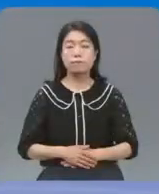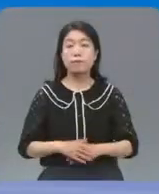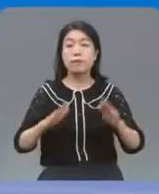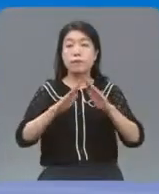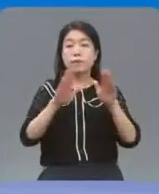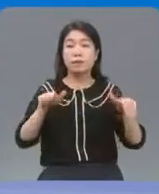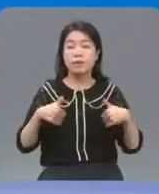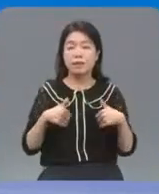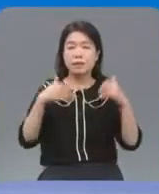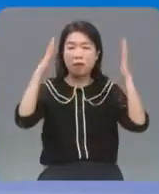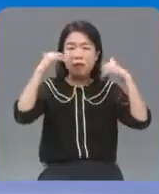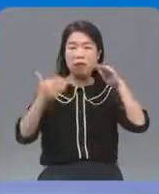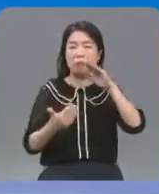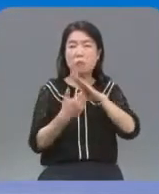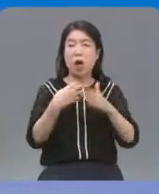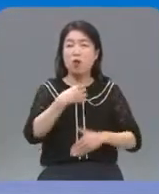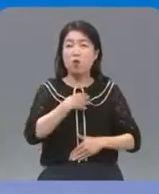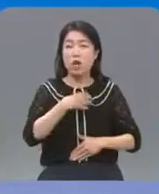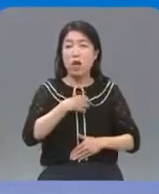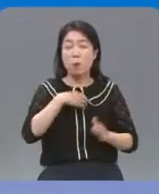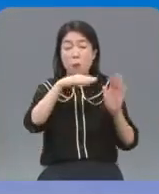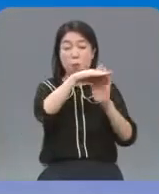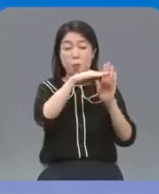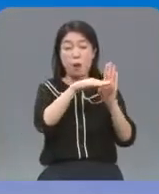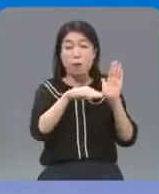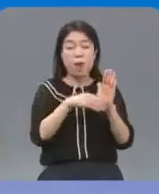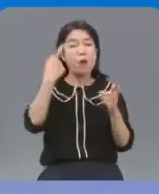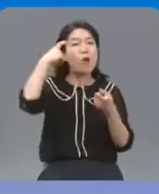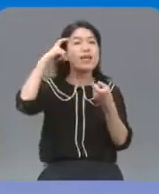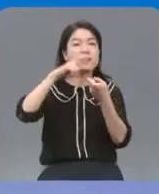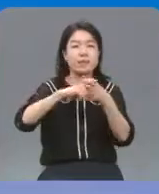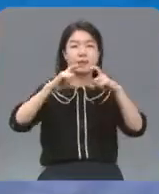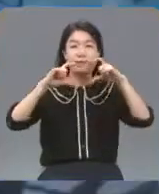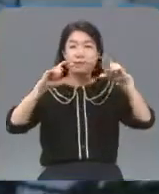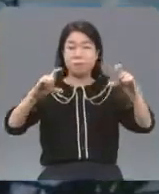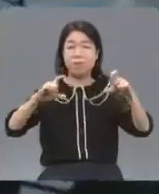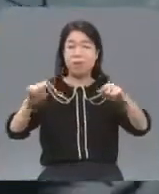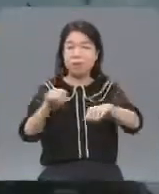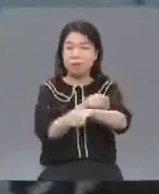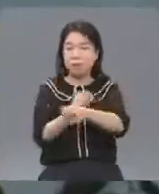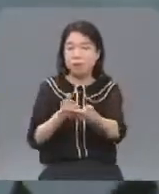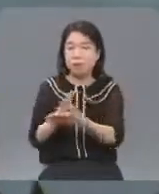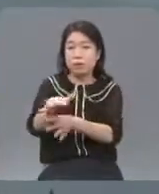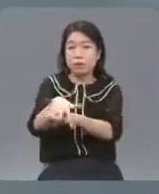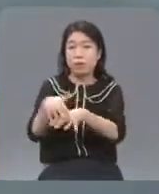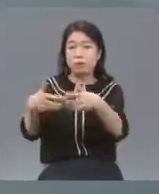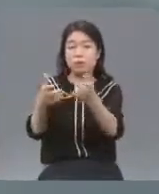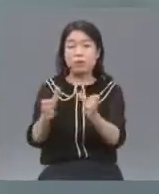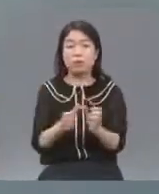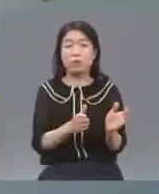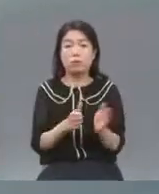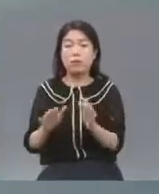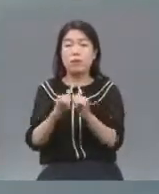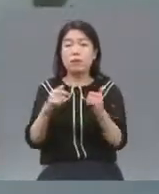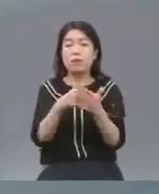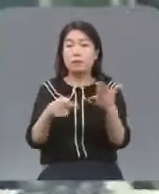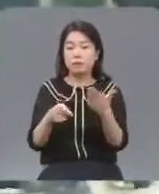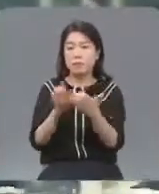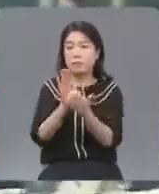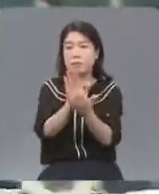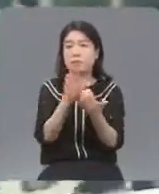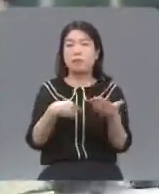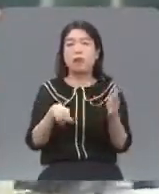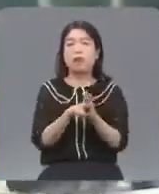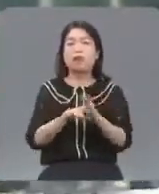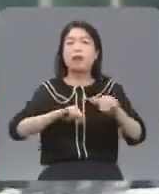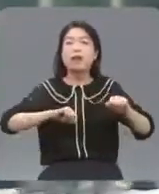전라남도가 포기한 위기 경보 관심 관계를 발령한 가운데 폭염 특별 전담 조직을 구성하고 인 낭비에 제로화 를 위한